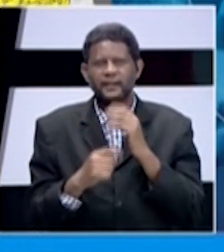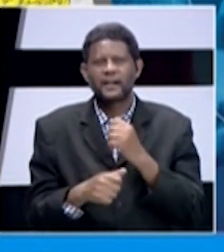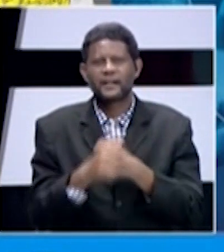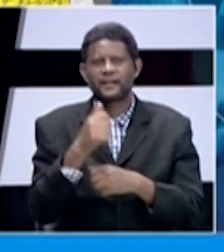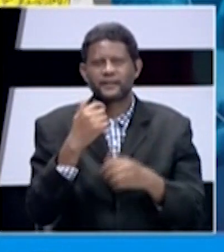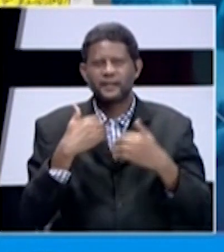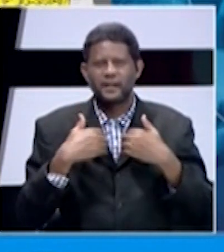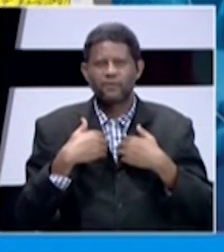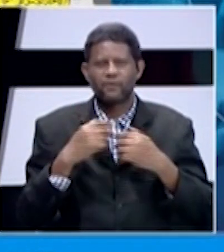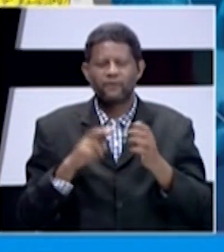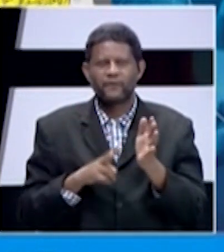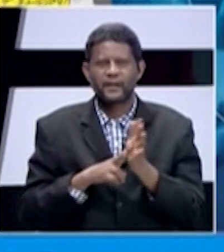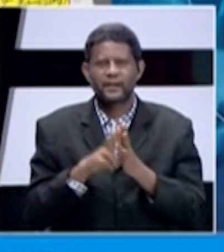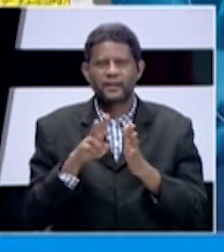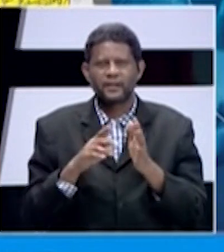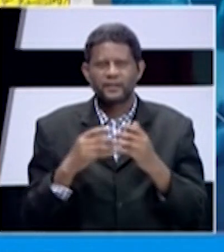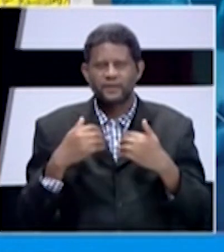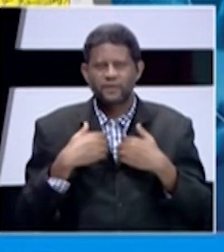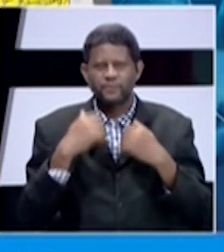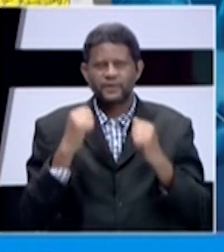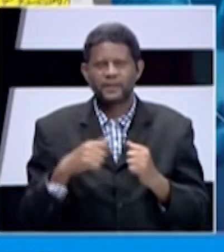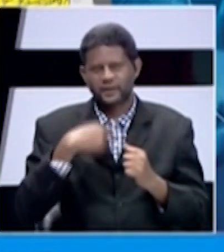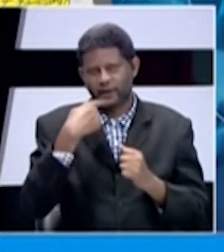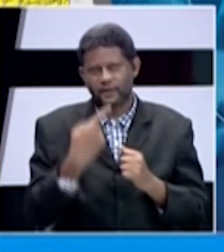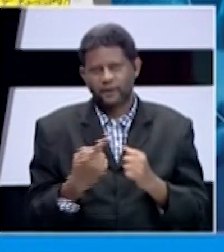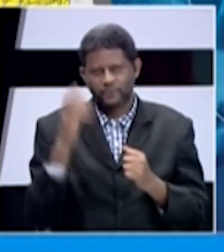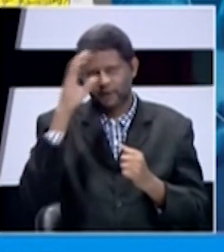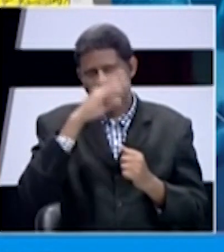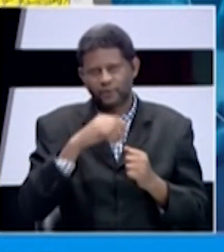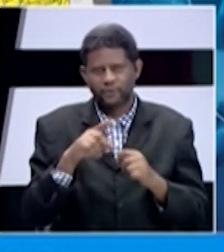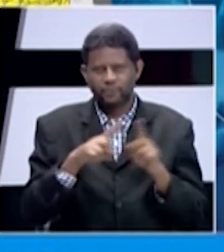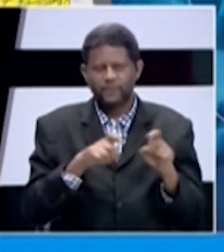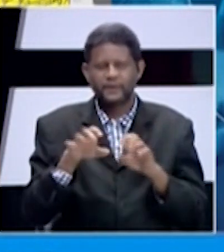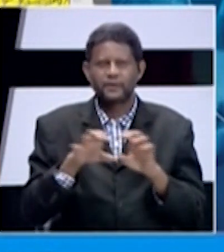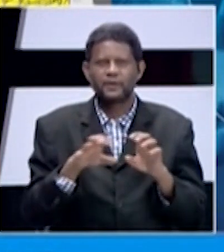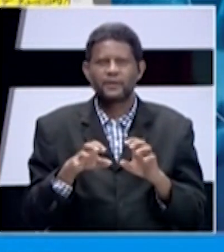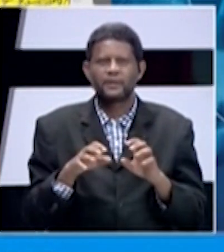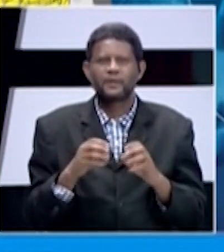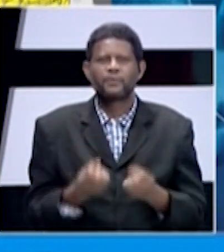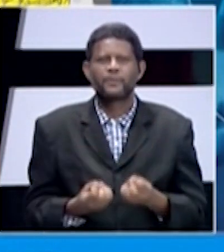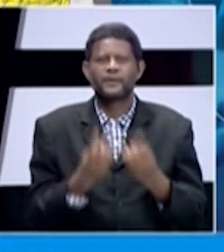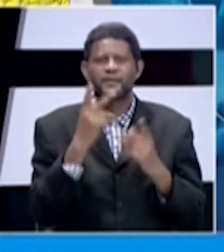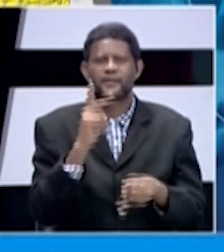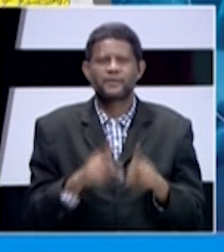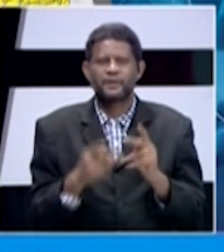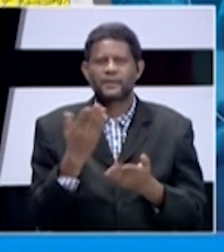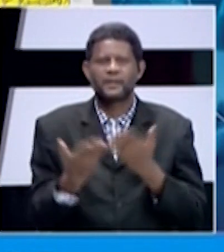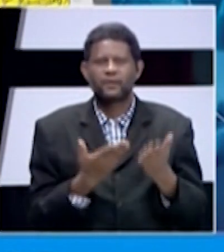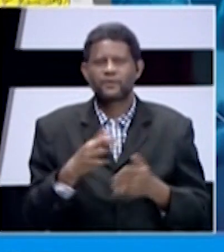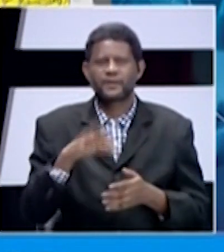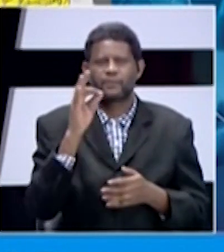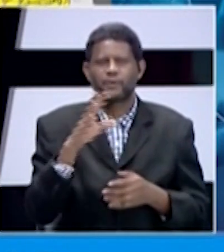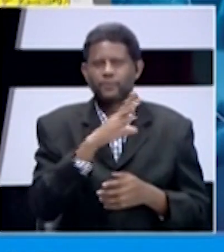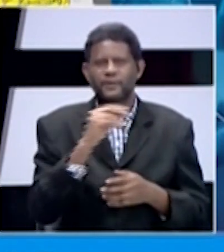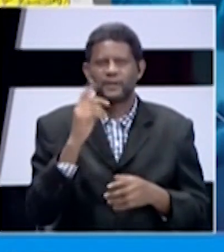ተቓላዕነትን ሃልይዎም ቫይረስ ኮሮና ክህልዎም ይኽእል ተባሂሉ ተገሚቶም ምርመራ ዝተገበረሎም ብበዝሒ ሕብረተሰብ ግልጋሎት